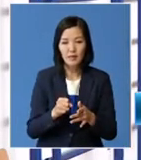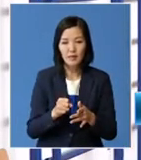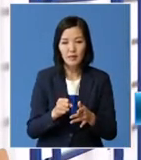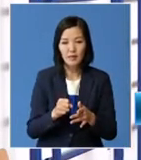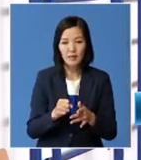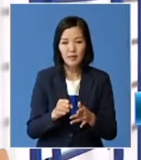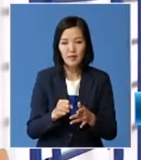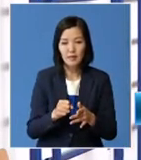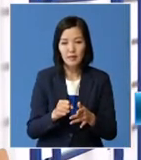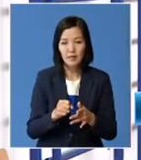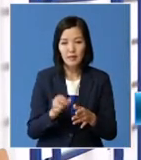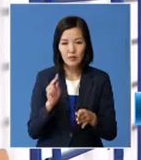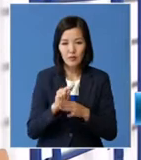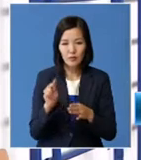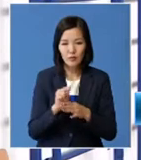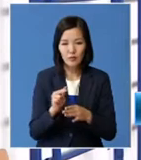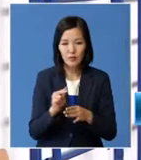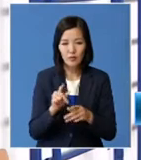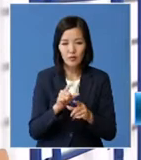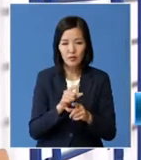Марғұлан Әсенбеков ағамыз сақылды болғым келеді.